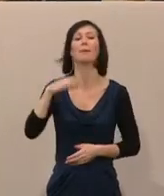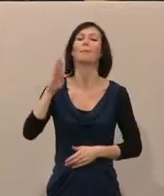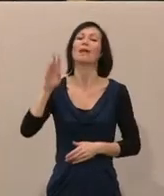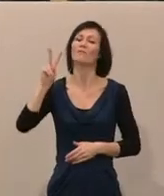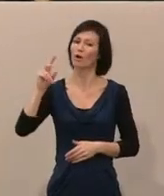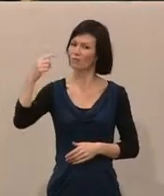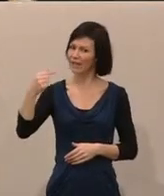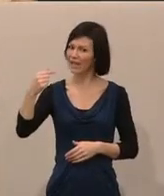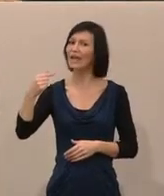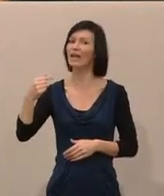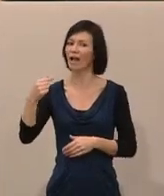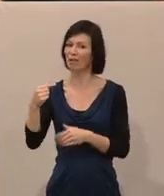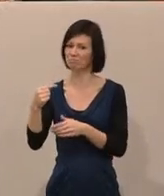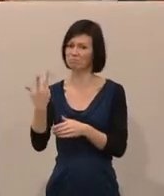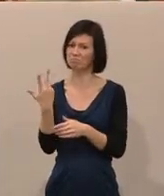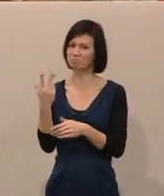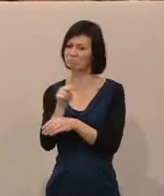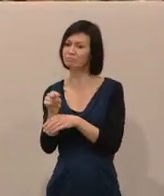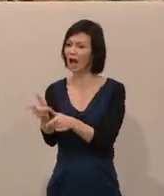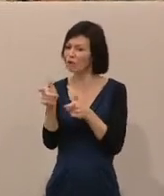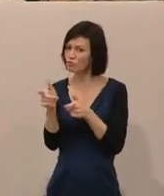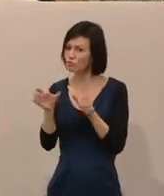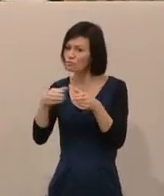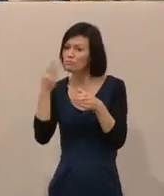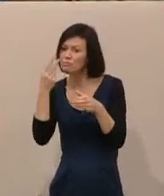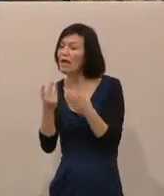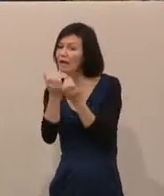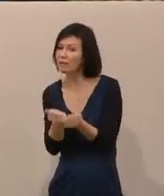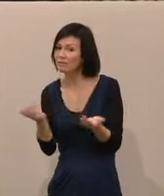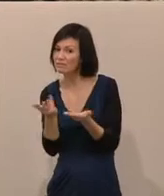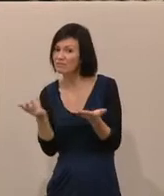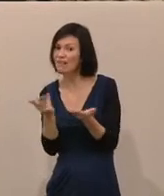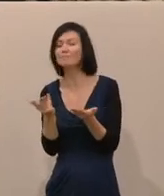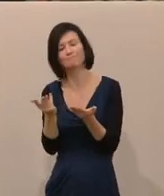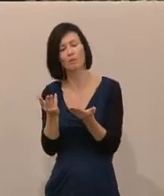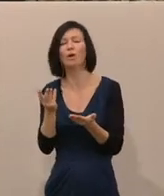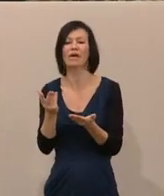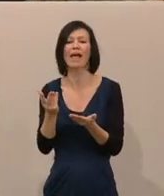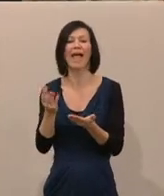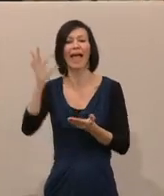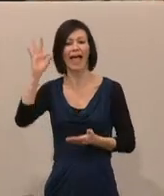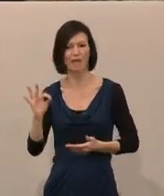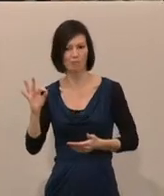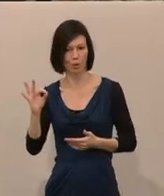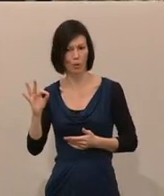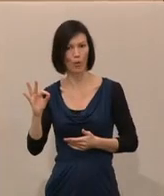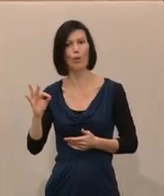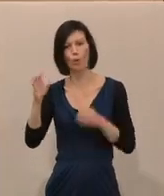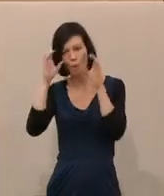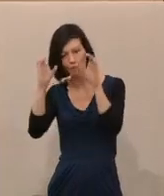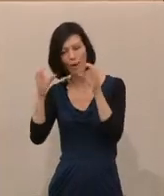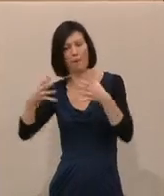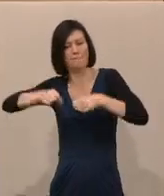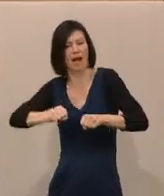es sich, dass es um die Übernahme der Macht durch die FPÖ geht, begleitet von Parteibuchwirtschaft